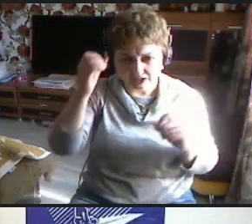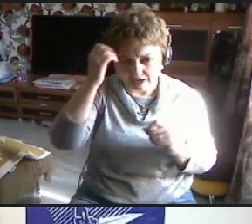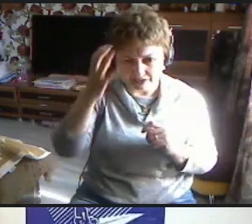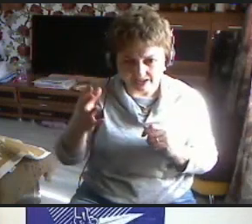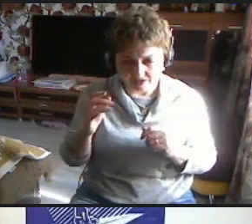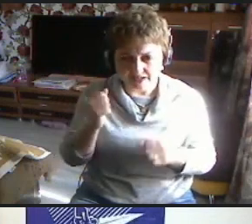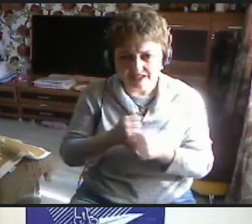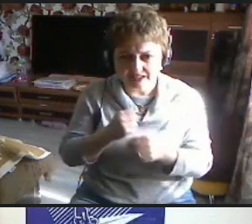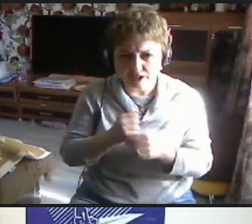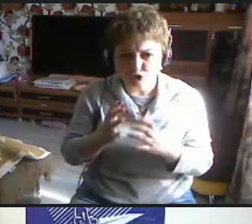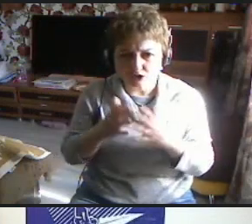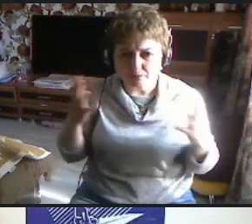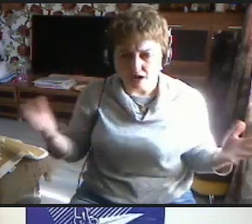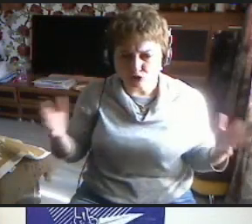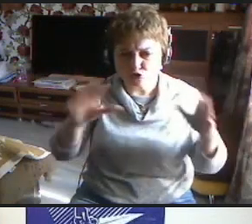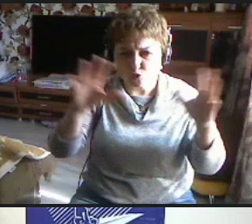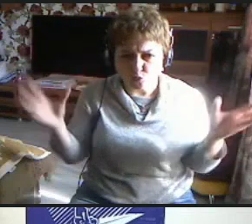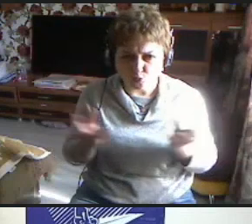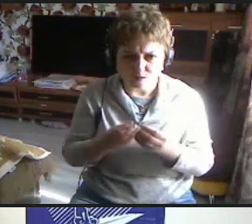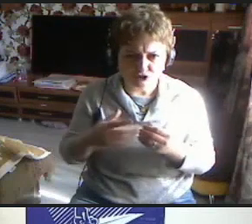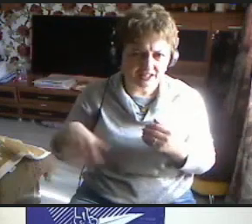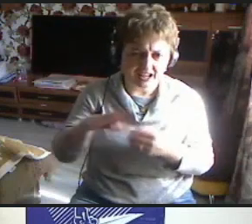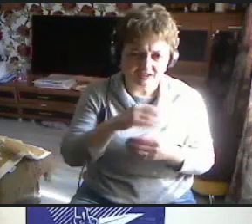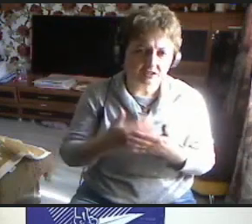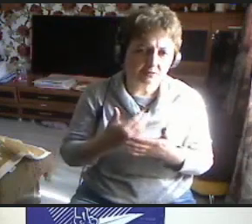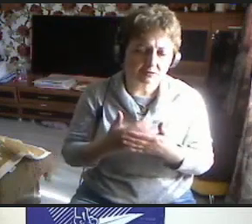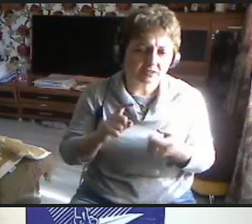большое и общее для всех. Например, что-то связанное с